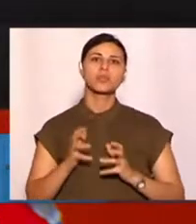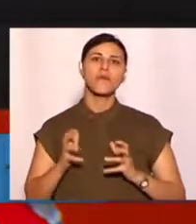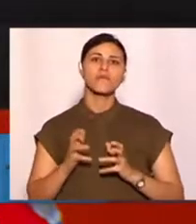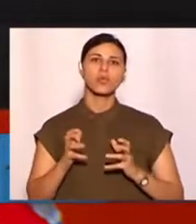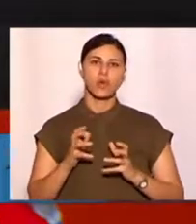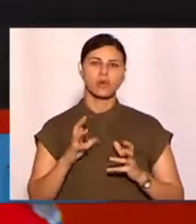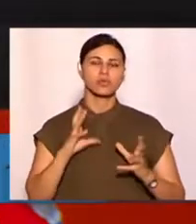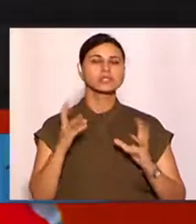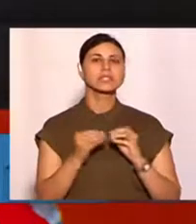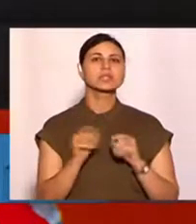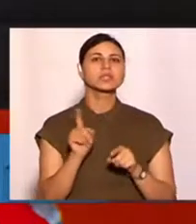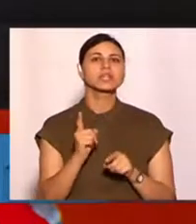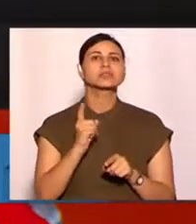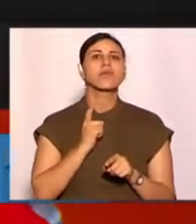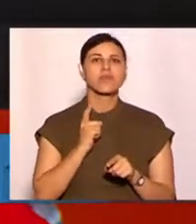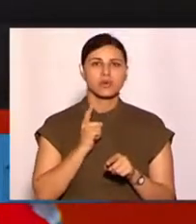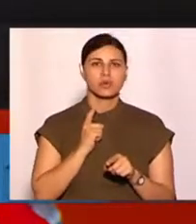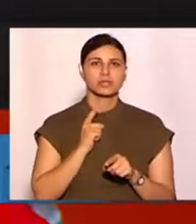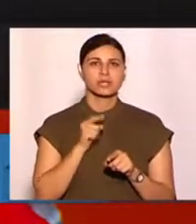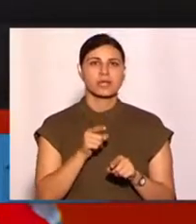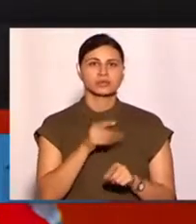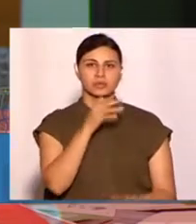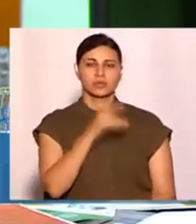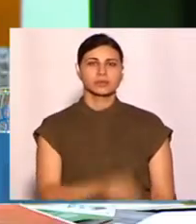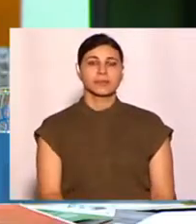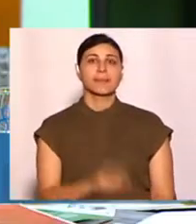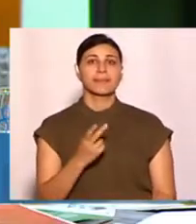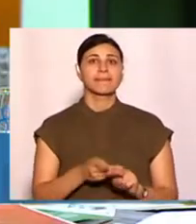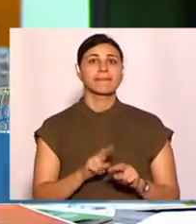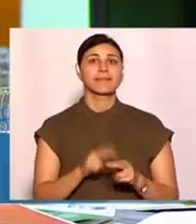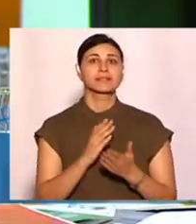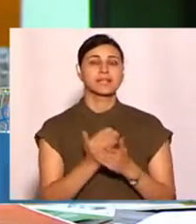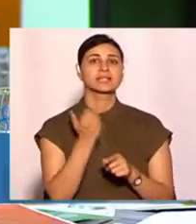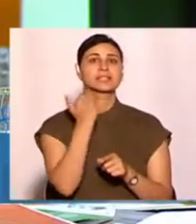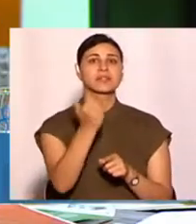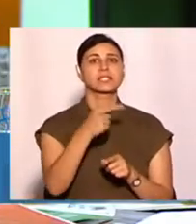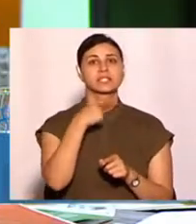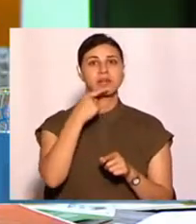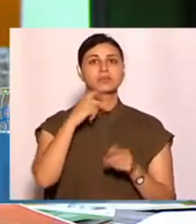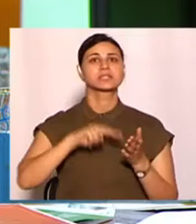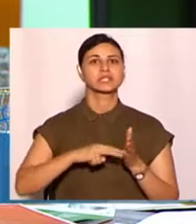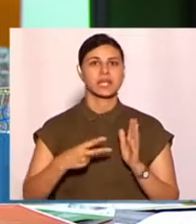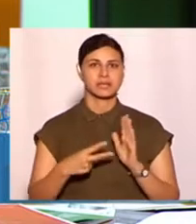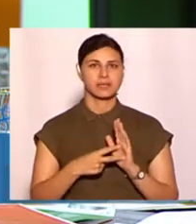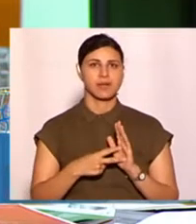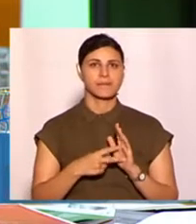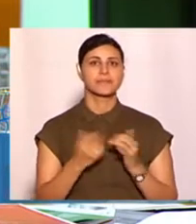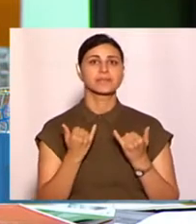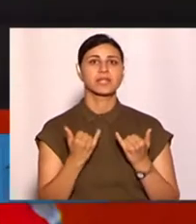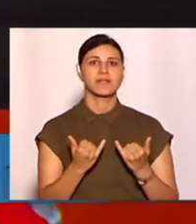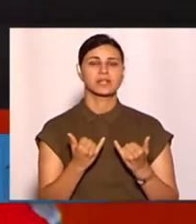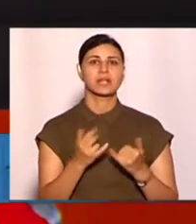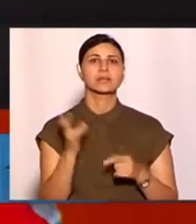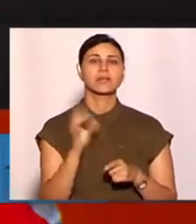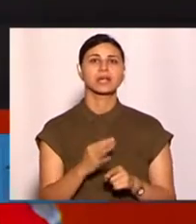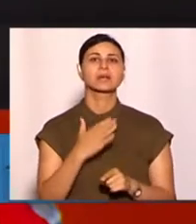საერთოდ რას მოველოდეთ რადიოთერაპიისგან. ეს არის თქვენი საუბრის გეგმა, რეალურად ჩვენი საუბრის გეგმა დღევანდელი.